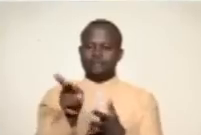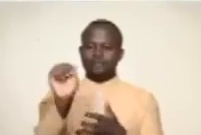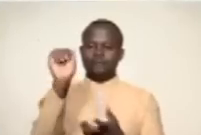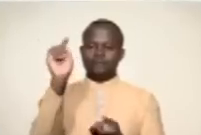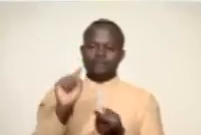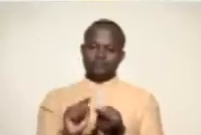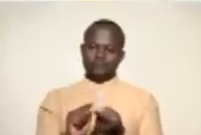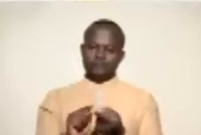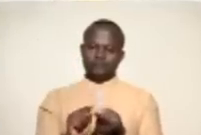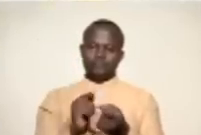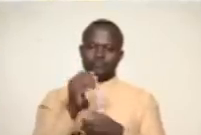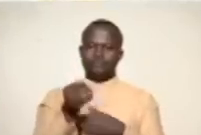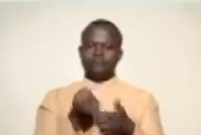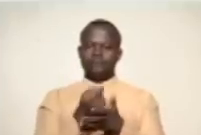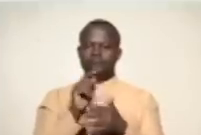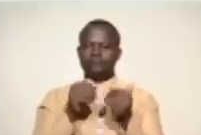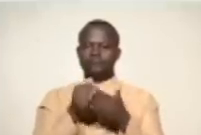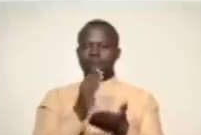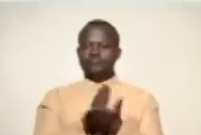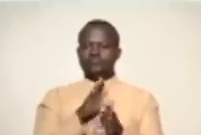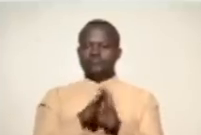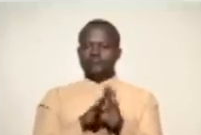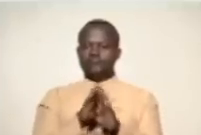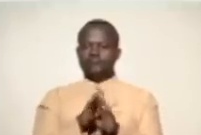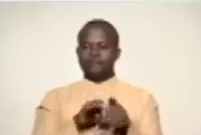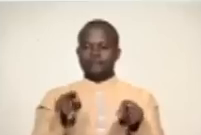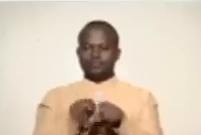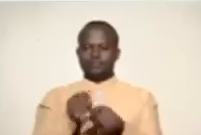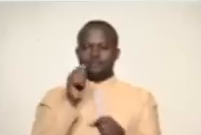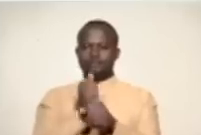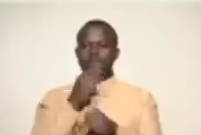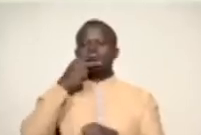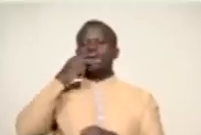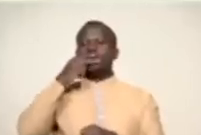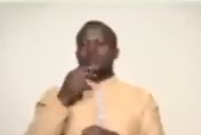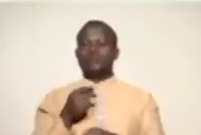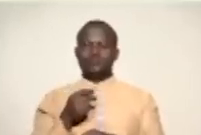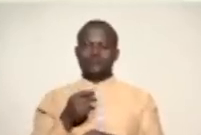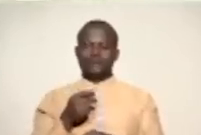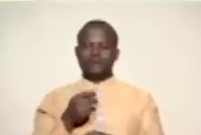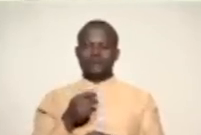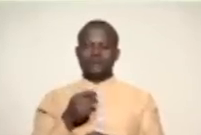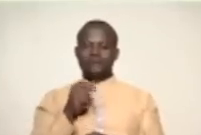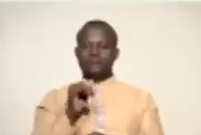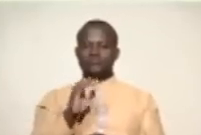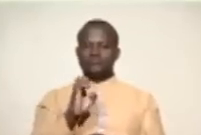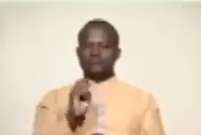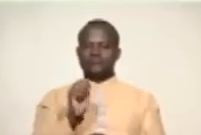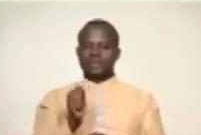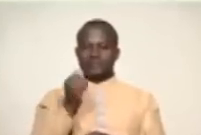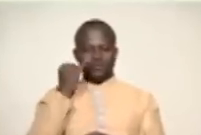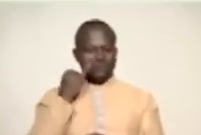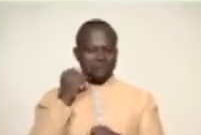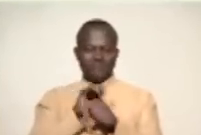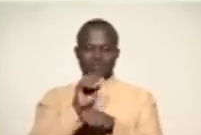aragabanuka bigatuma nagenda abicikaho gake gake nk'uko babikoze ku itabi oya icyuma cyo gifite ubukare kusha inzoga cyo kirakaze